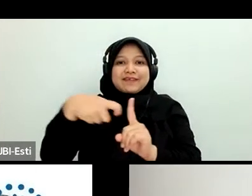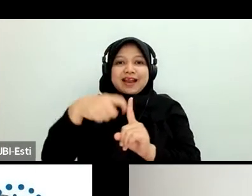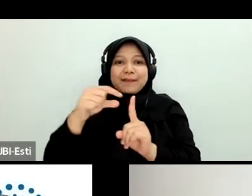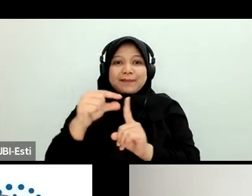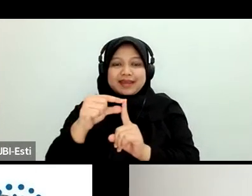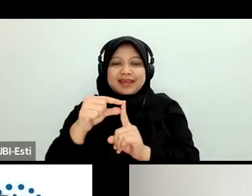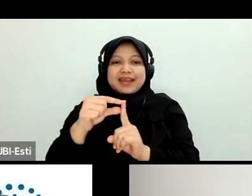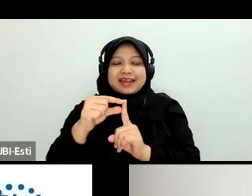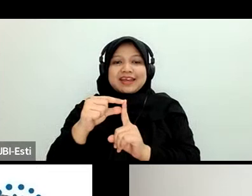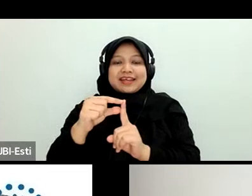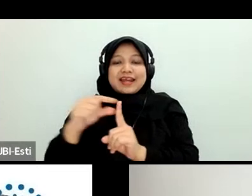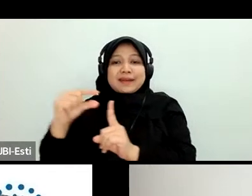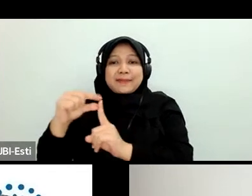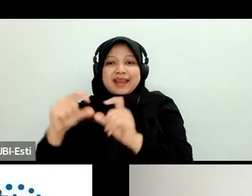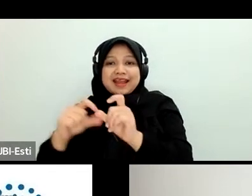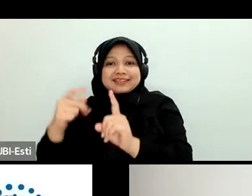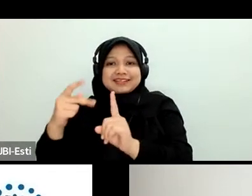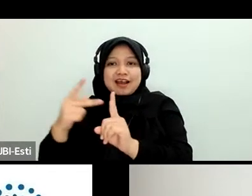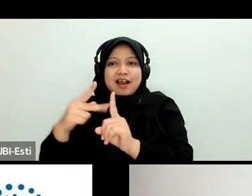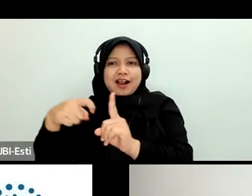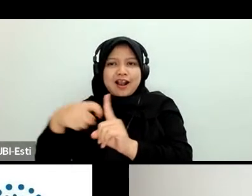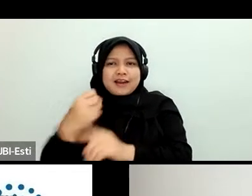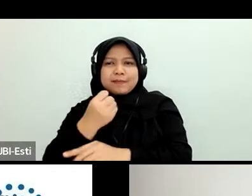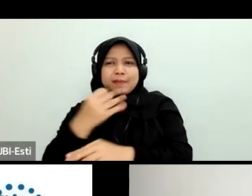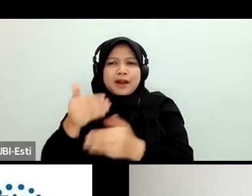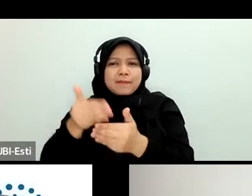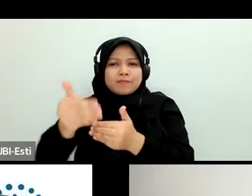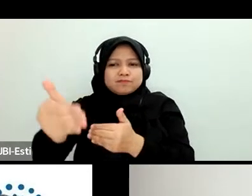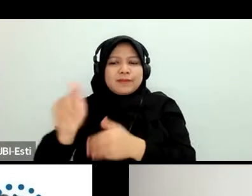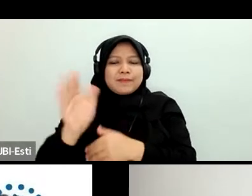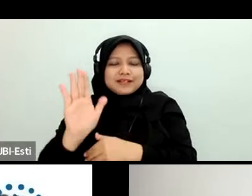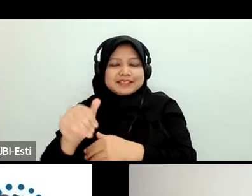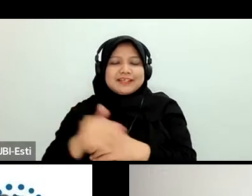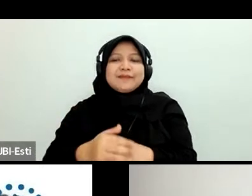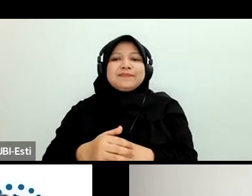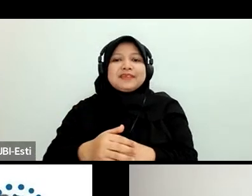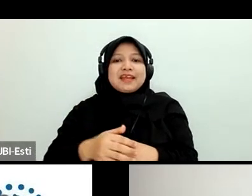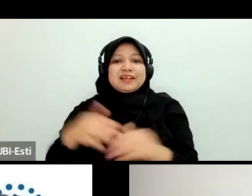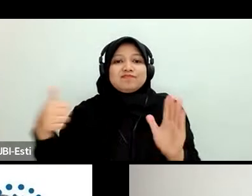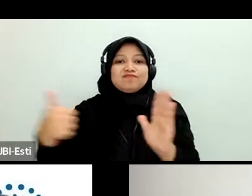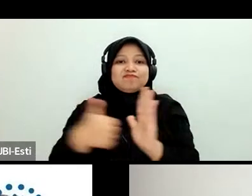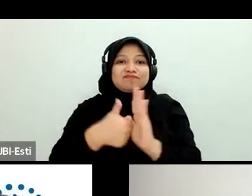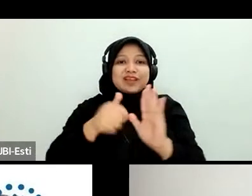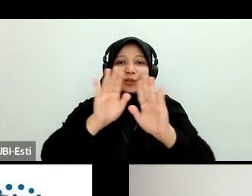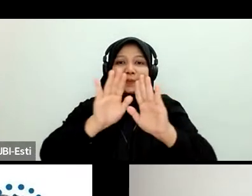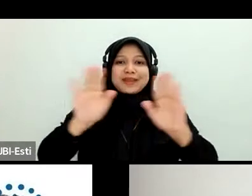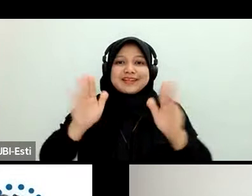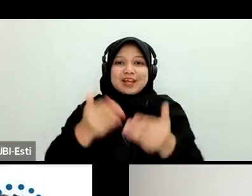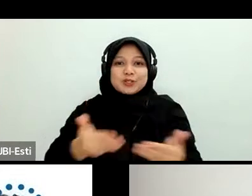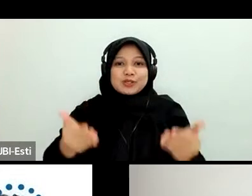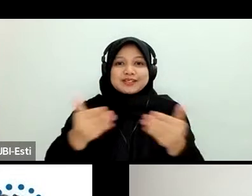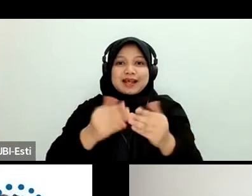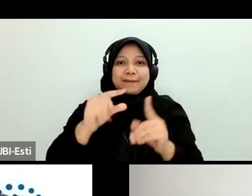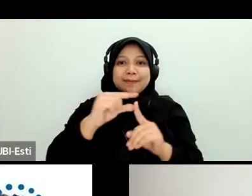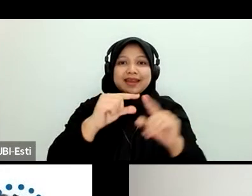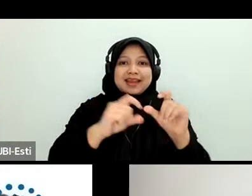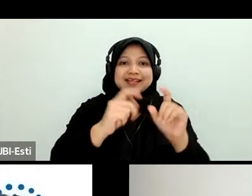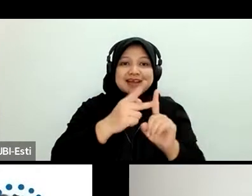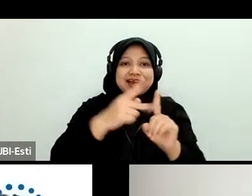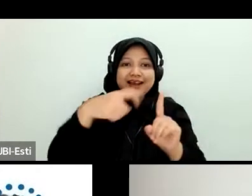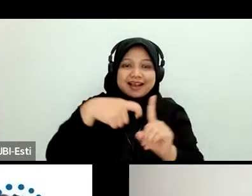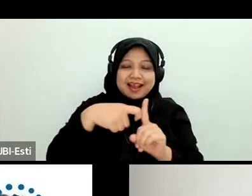PSAK Jadi silakan ikuti terus akun-akun media sosial pshk dan Sumatera untuk mengetahui jadwal